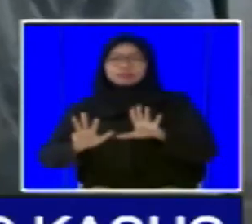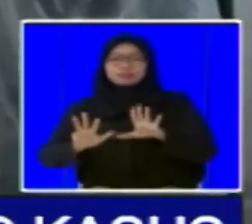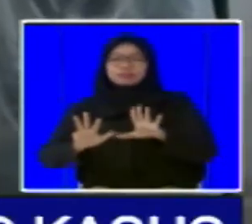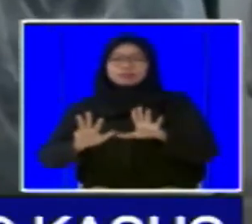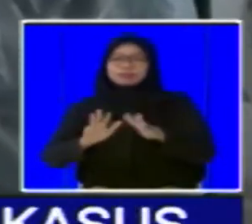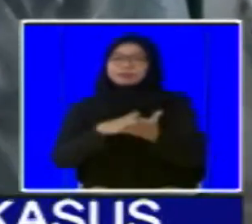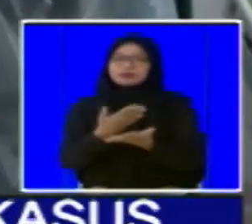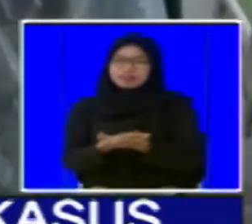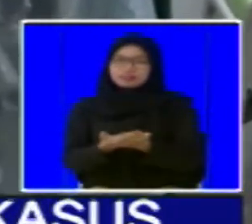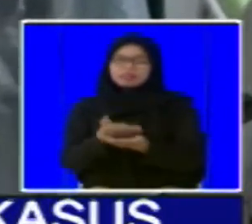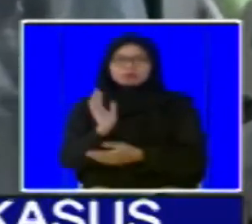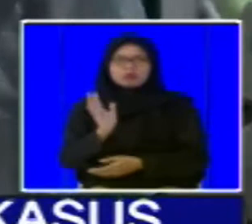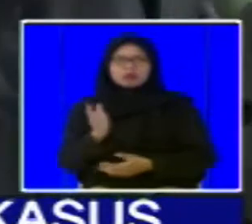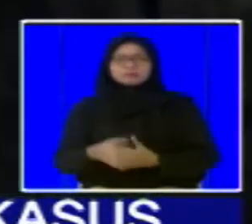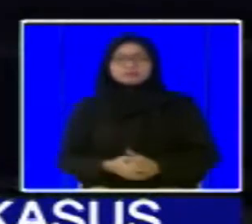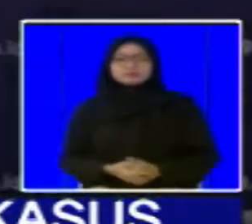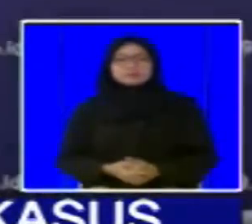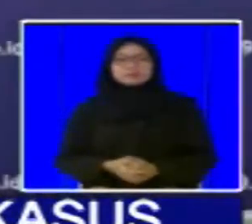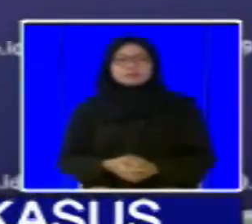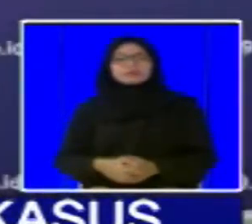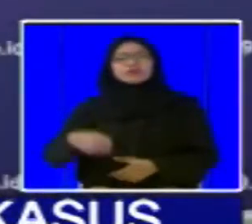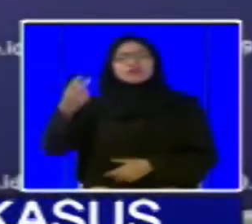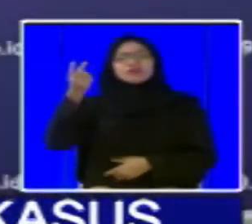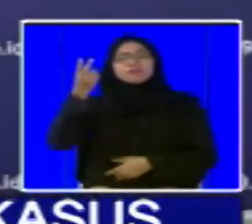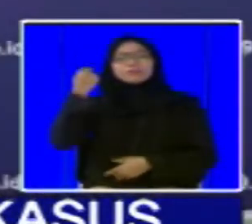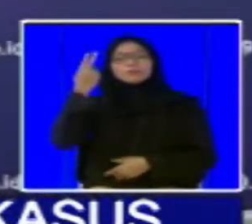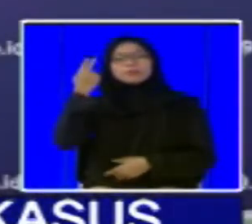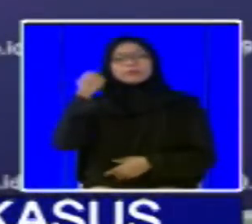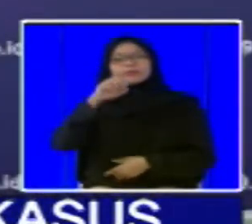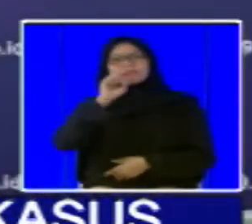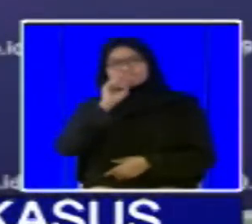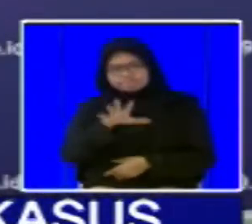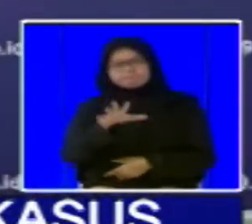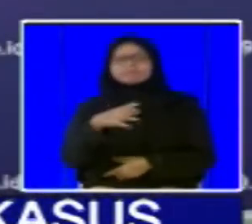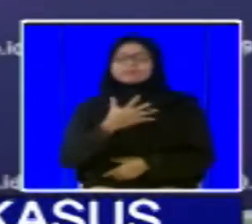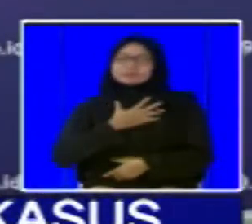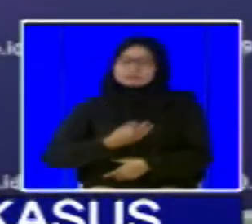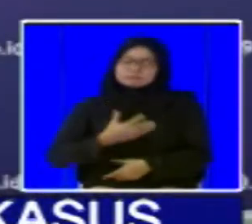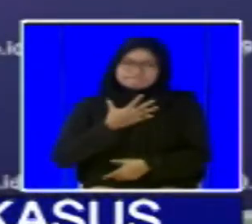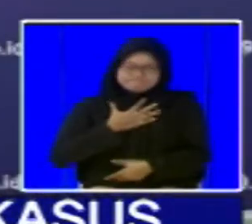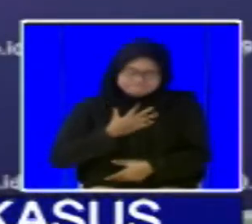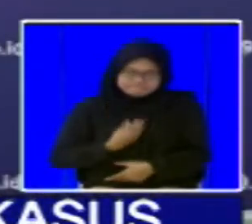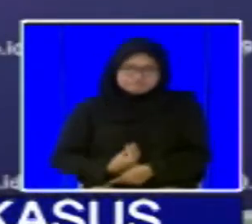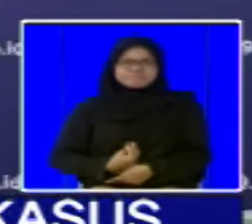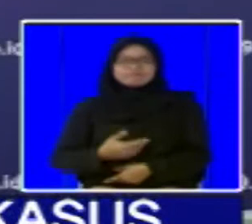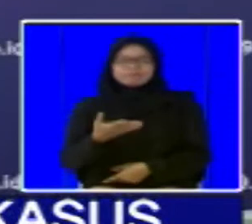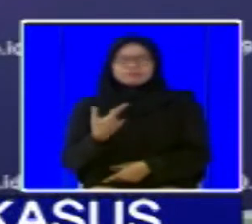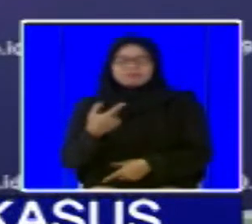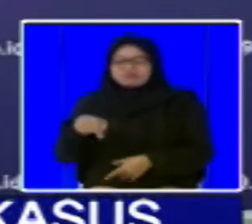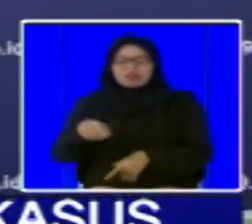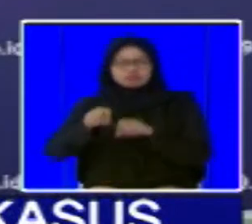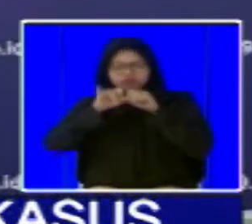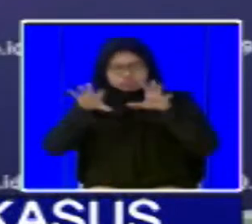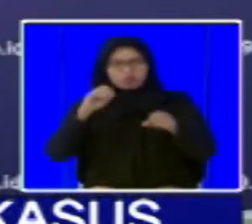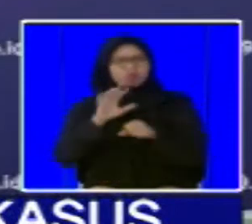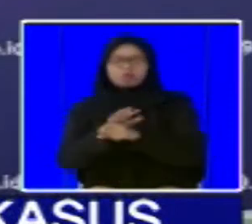459 lainnya meninggal dunia. Pemerintah turut menyampaikan duka cita dan keprihatinannya karena persebaran virus